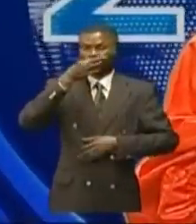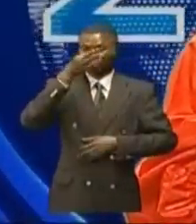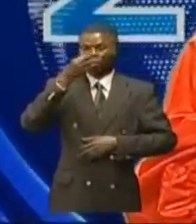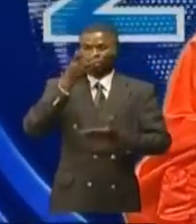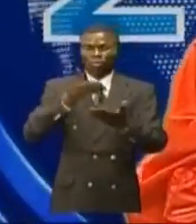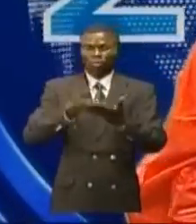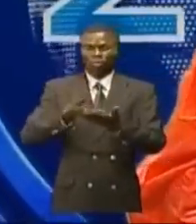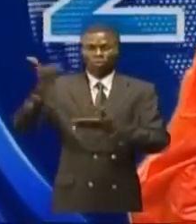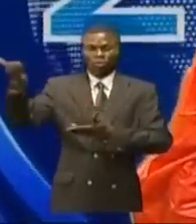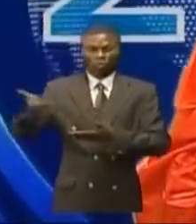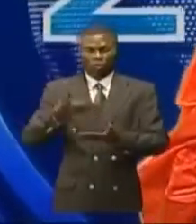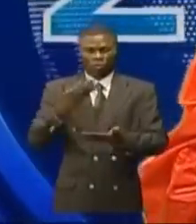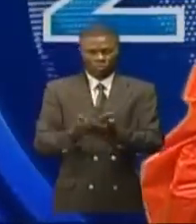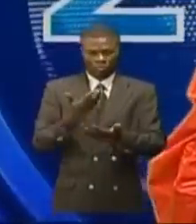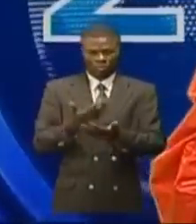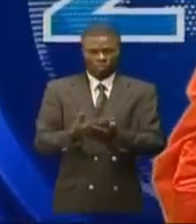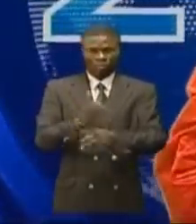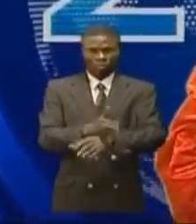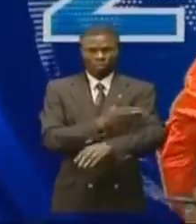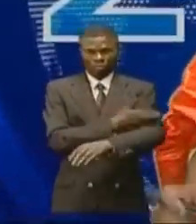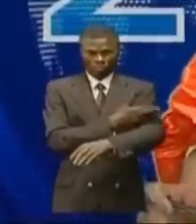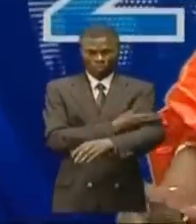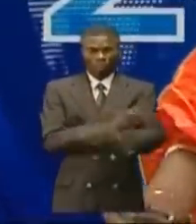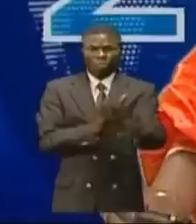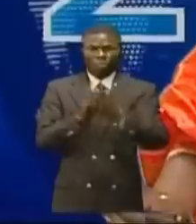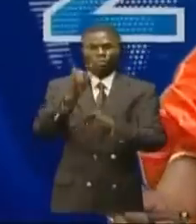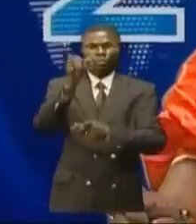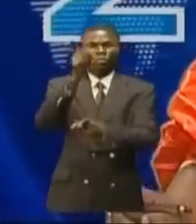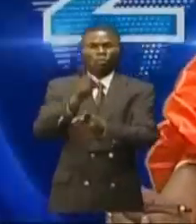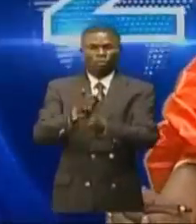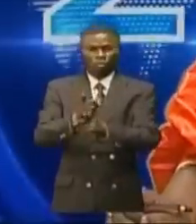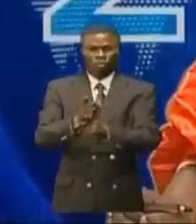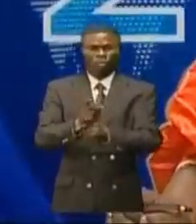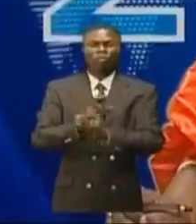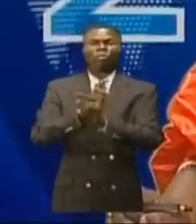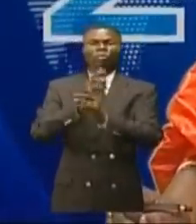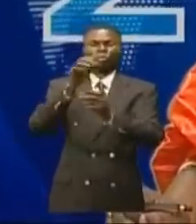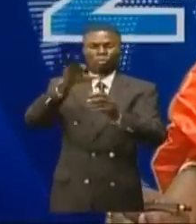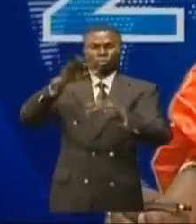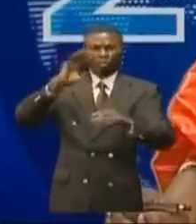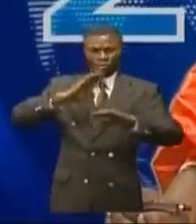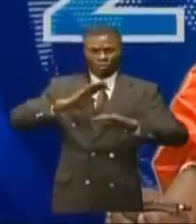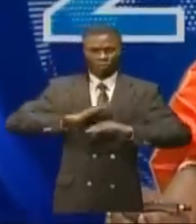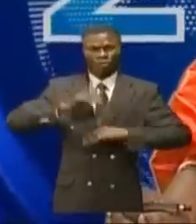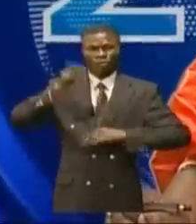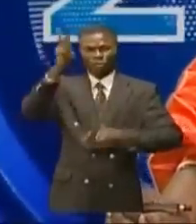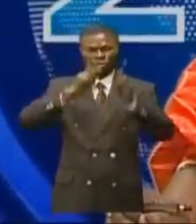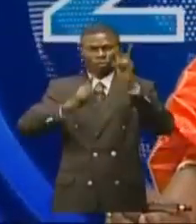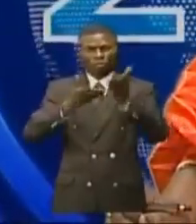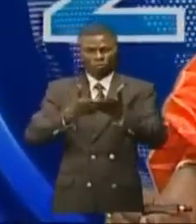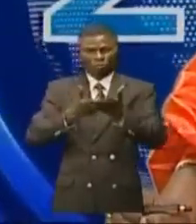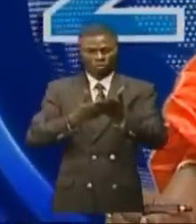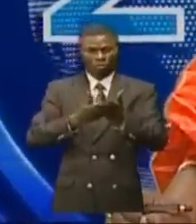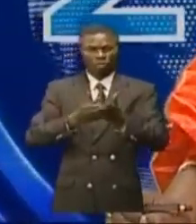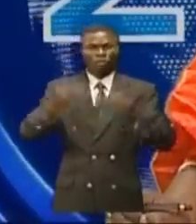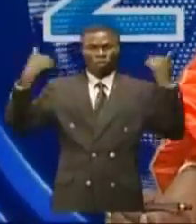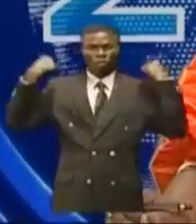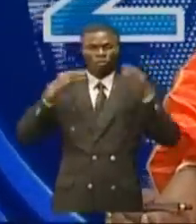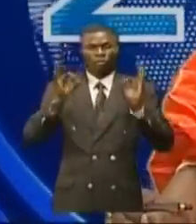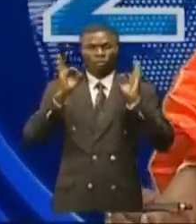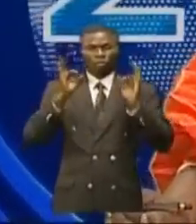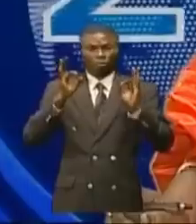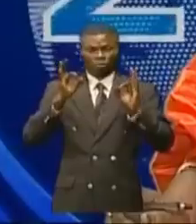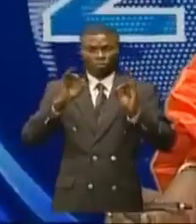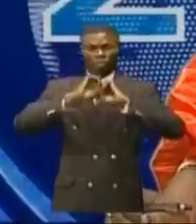recevoir un coup d'accélérateur pour une émergence évidente et répondre aux besoins de la population. Le nouveau staff dirigeant profile